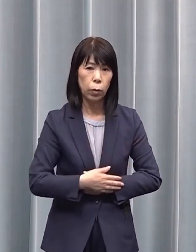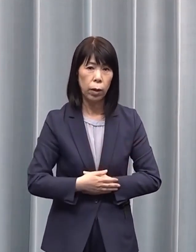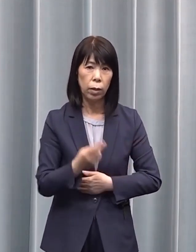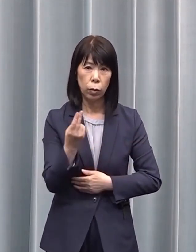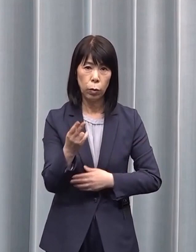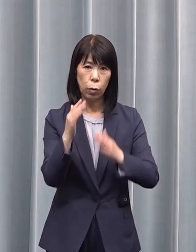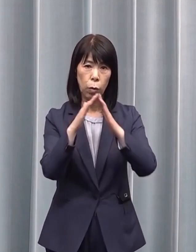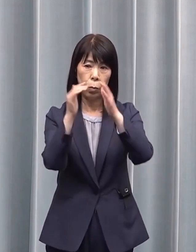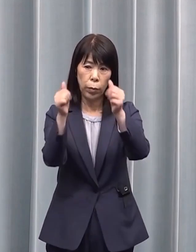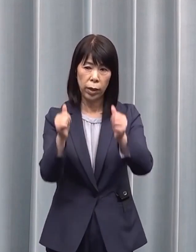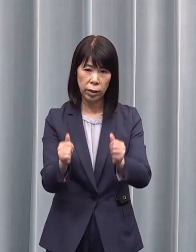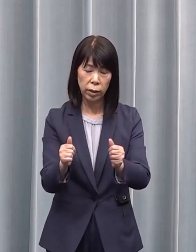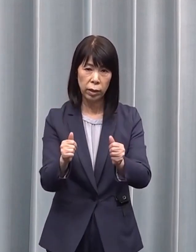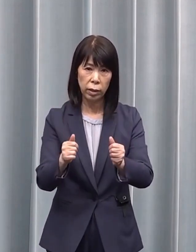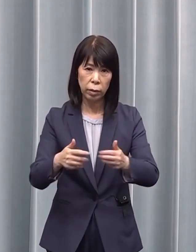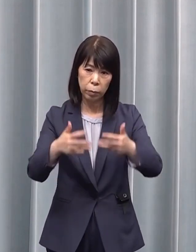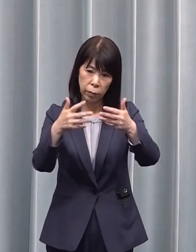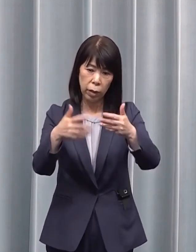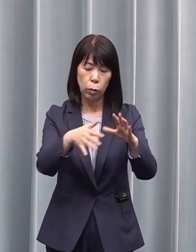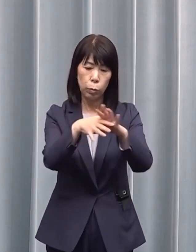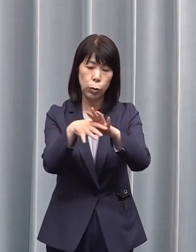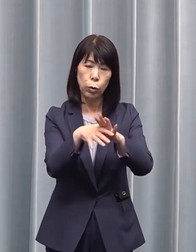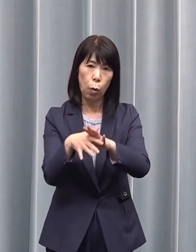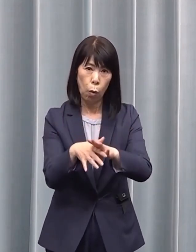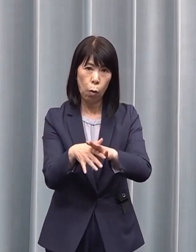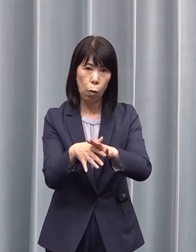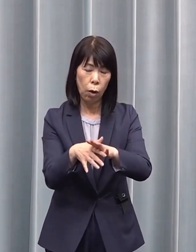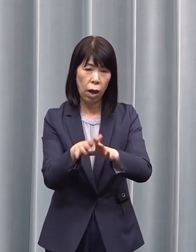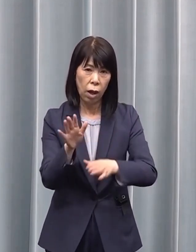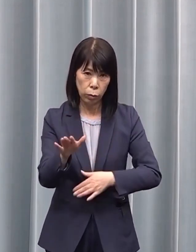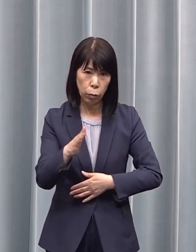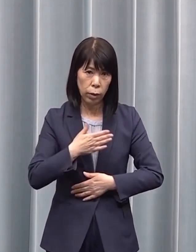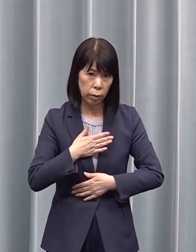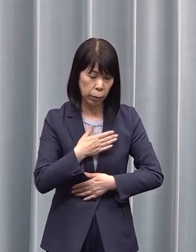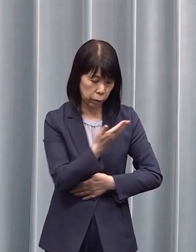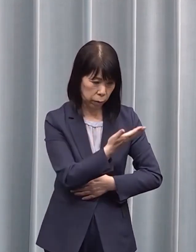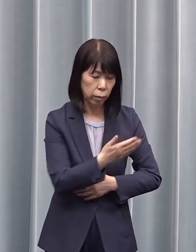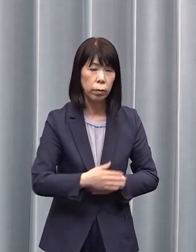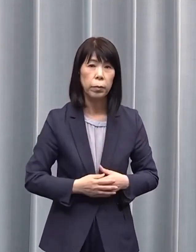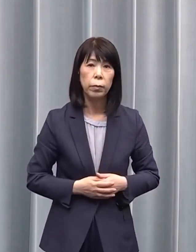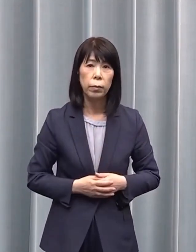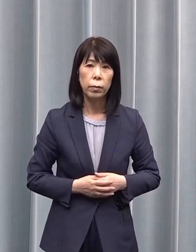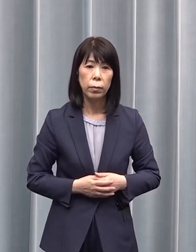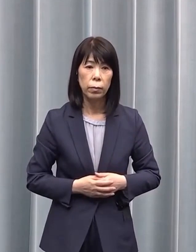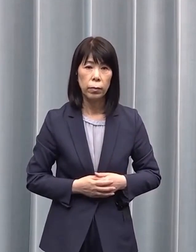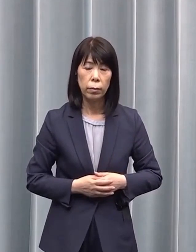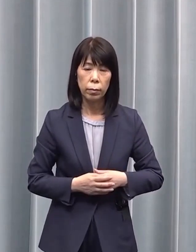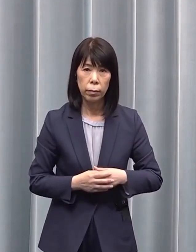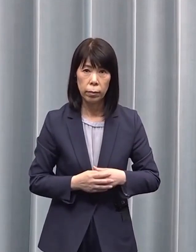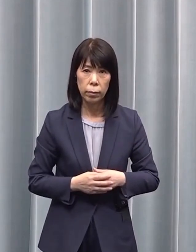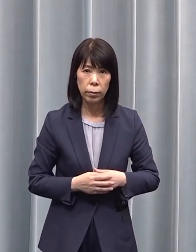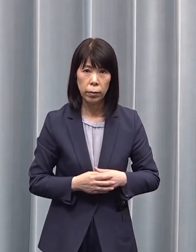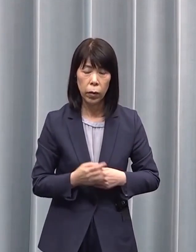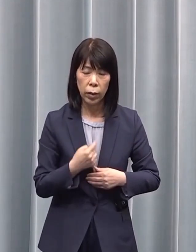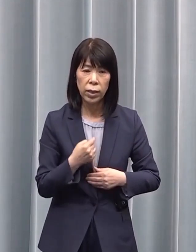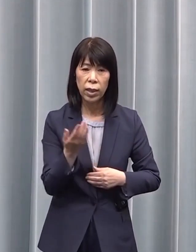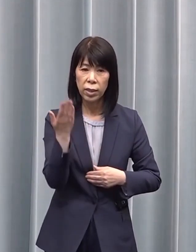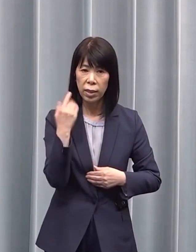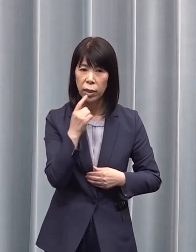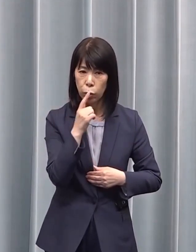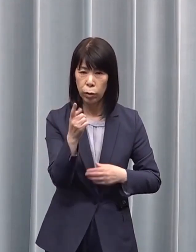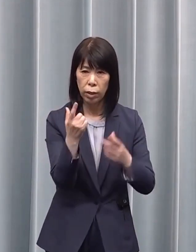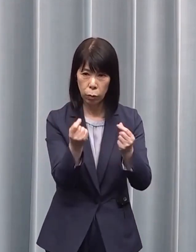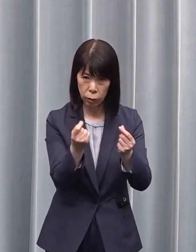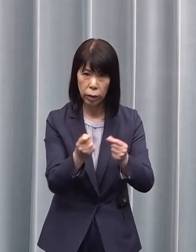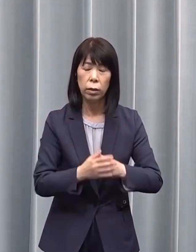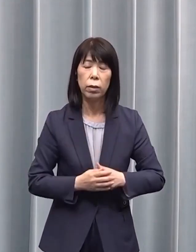開されているこういった文書について存在はご存知だったという理解でいいですか？ もう私が先ほど申し上げました通り